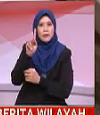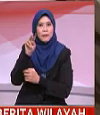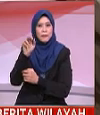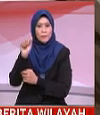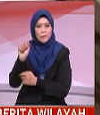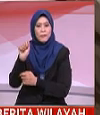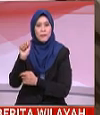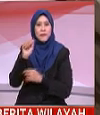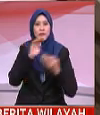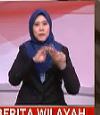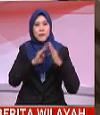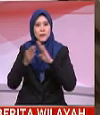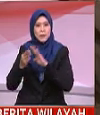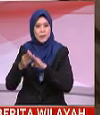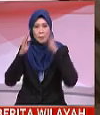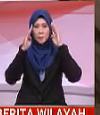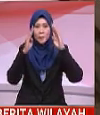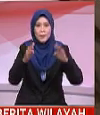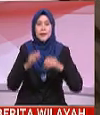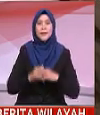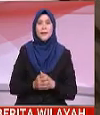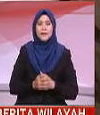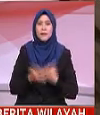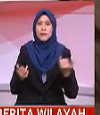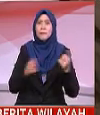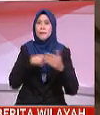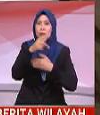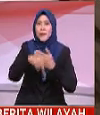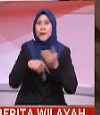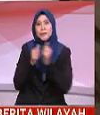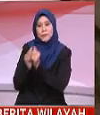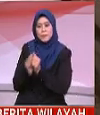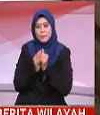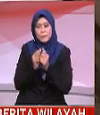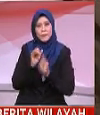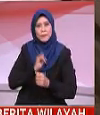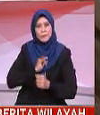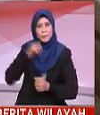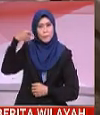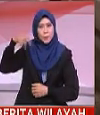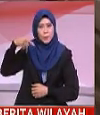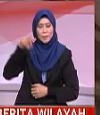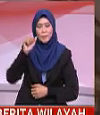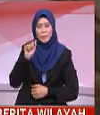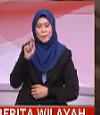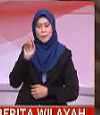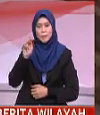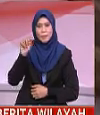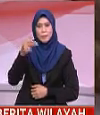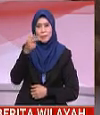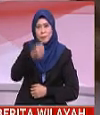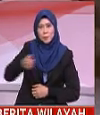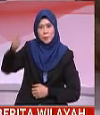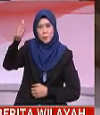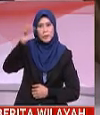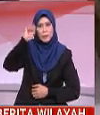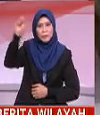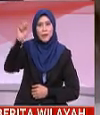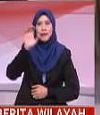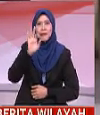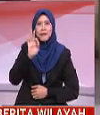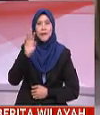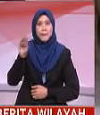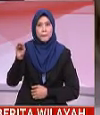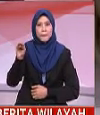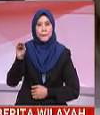Prihatin. Untuk mengetahui lebih lanjut berkenaan persediaan program bersama saya ialah Puan Atika Madbi, pengurus Sabah FM,